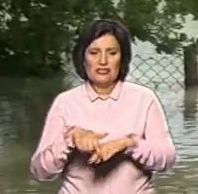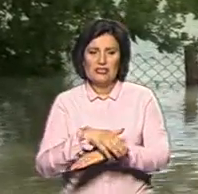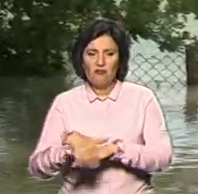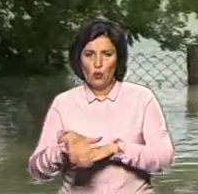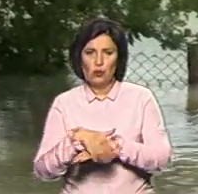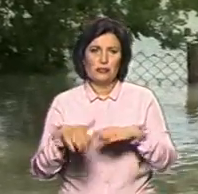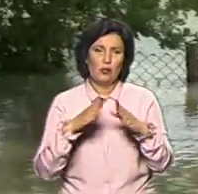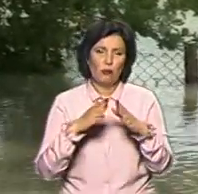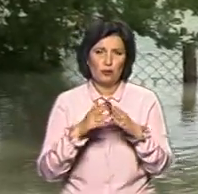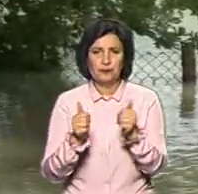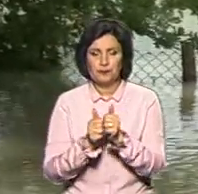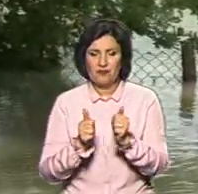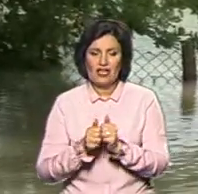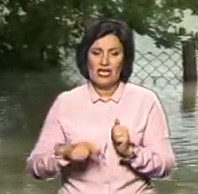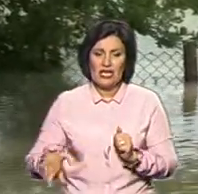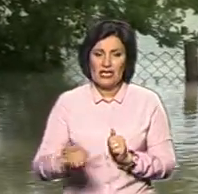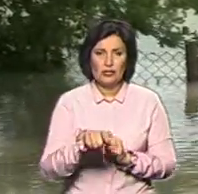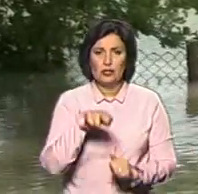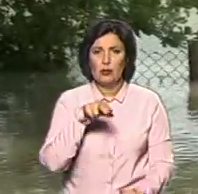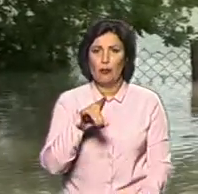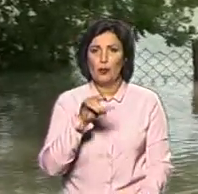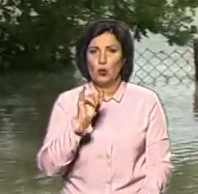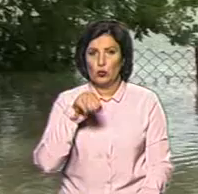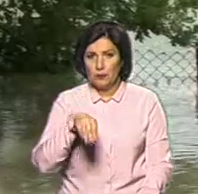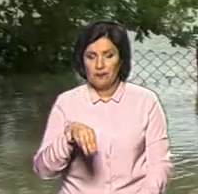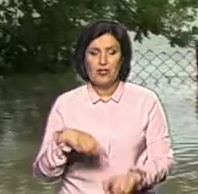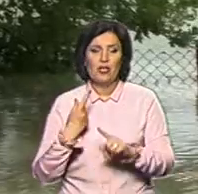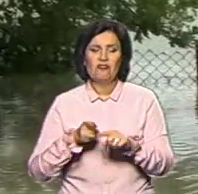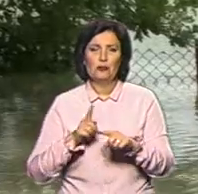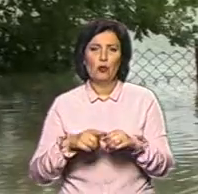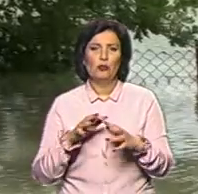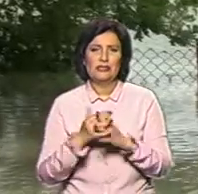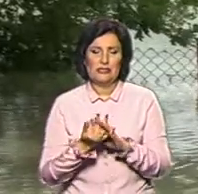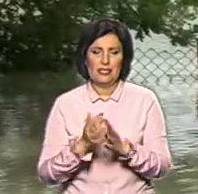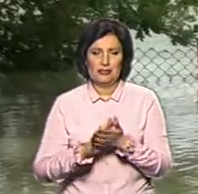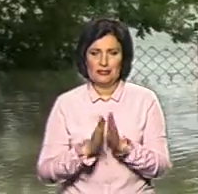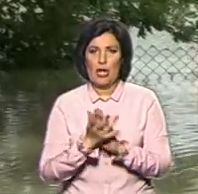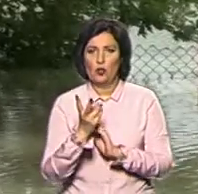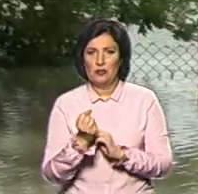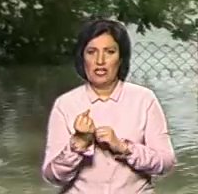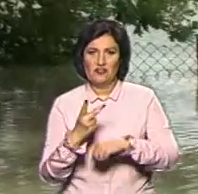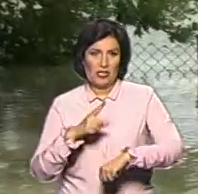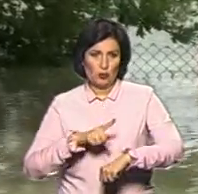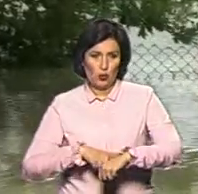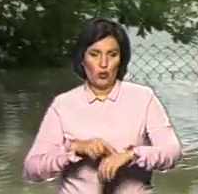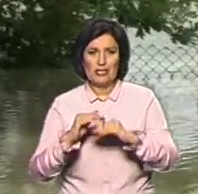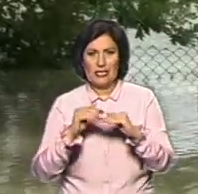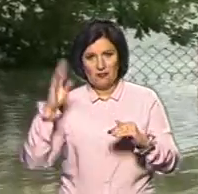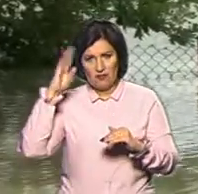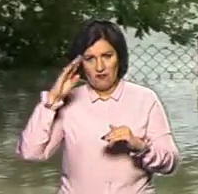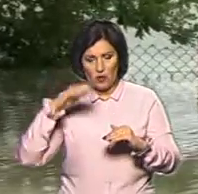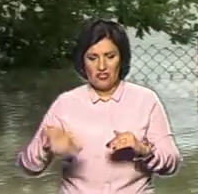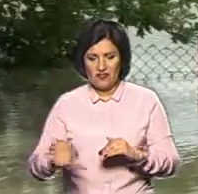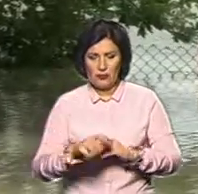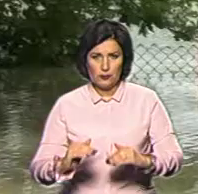вулиці і будинку поблизу річки Прут. В цьому селі станом на 12-ту годину рівень води в річці